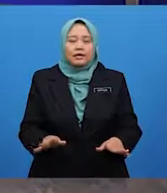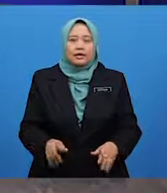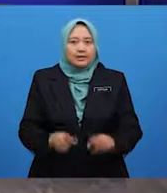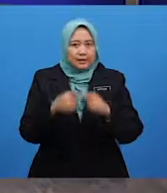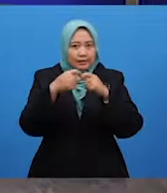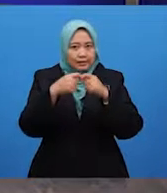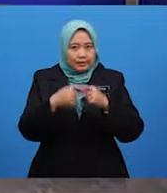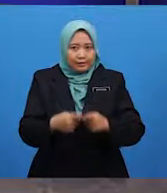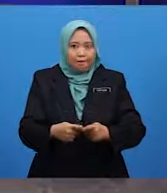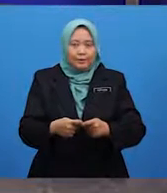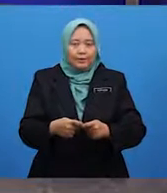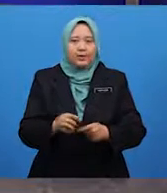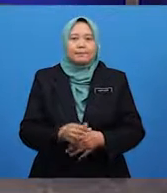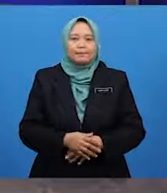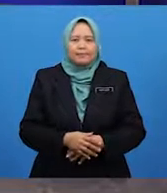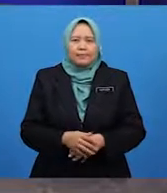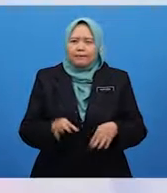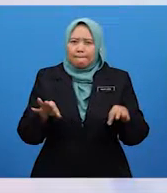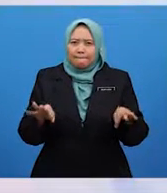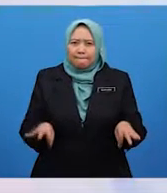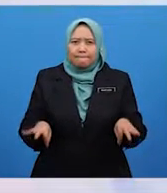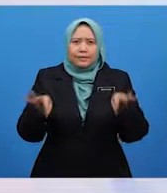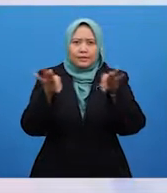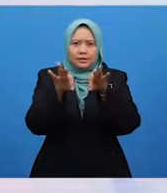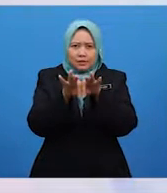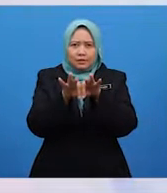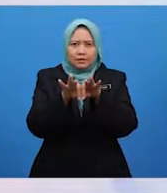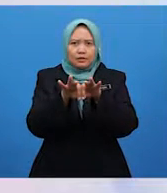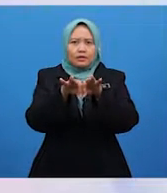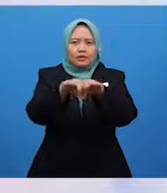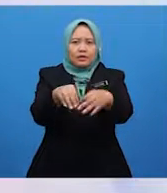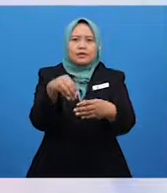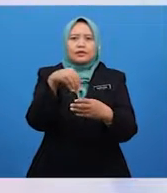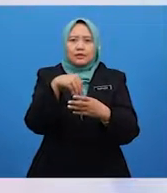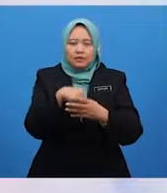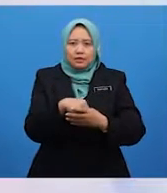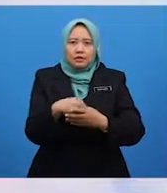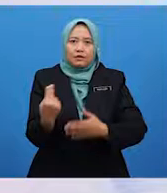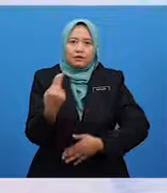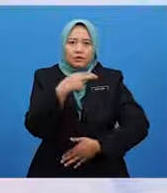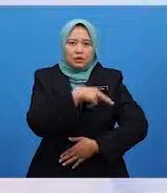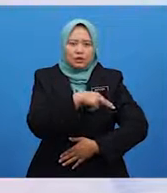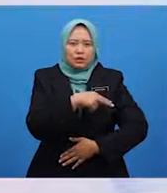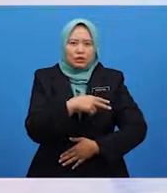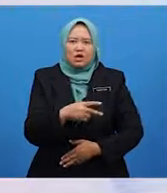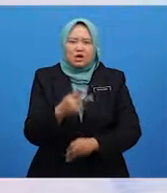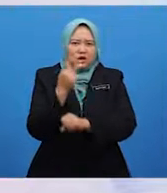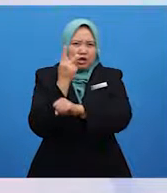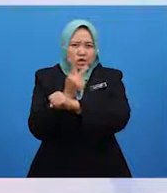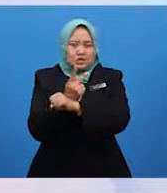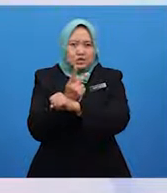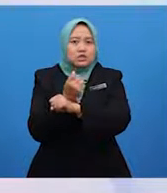tu. Paling penting Cikgu Don, ingat ni, dalam menghasilkan kerja projek, bahan seperti kaca,